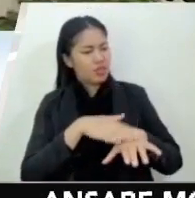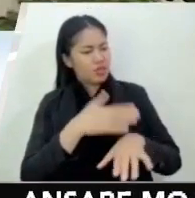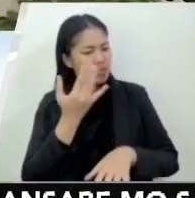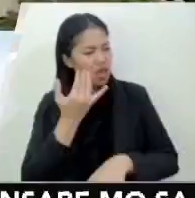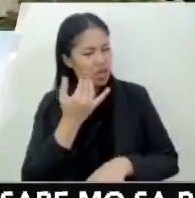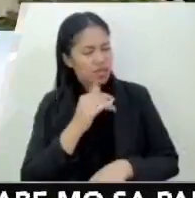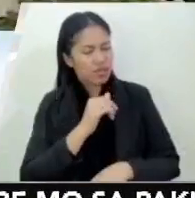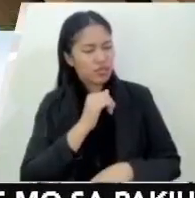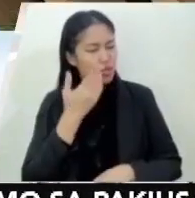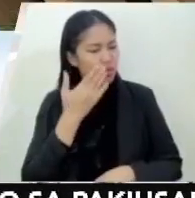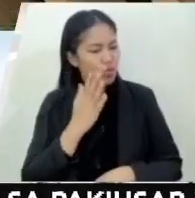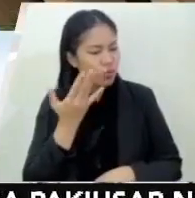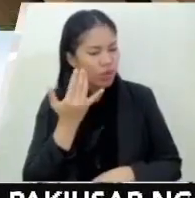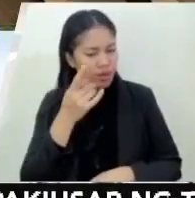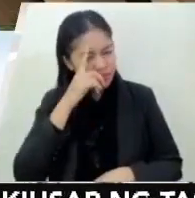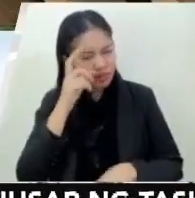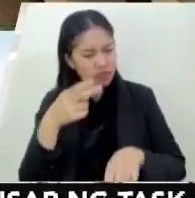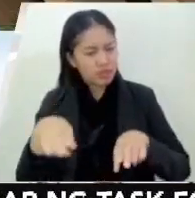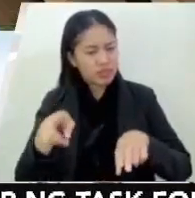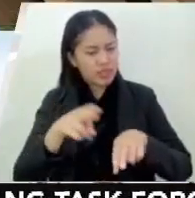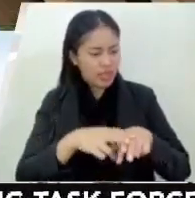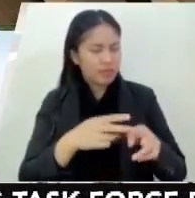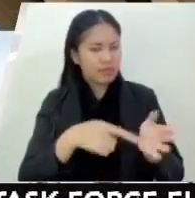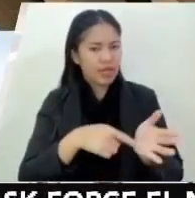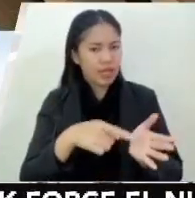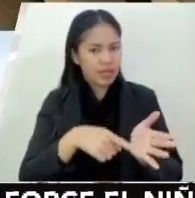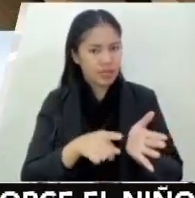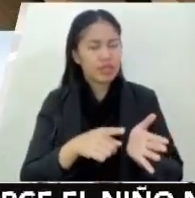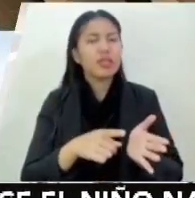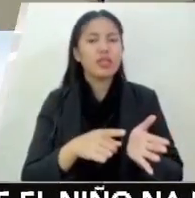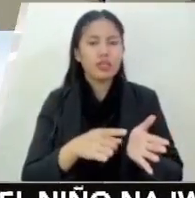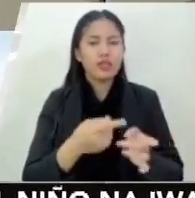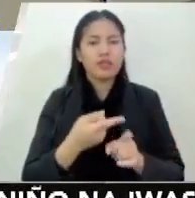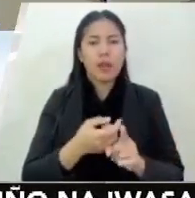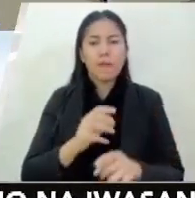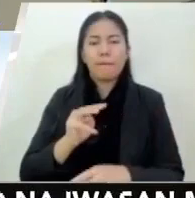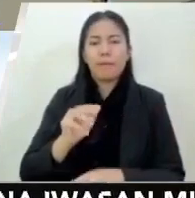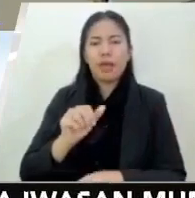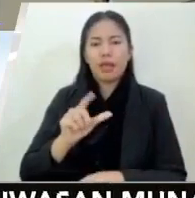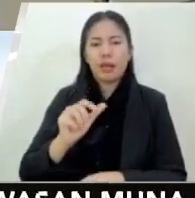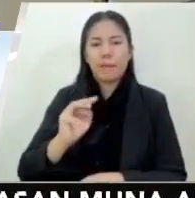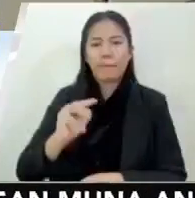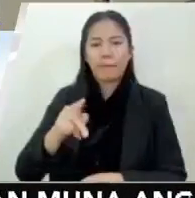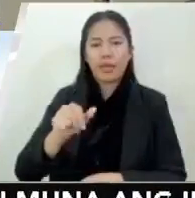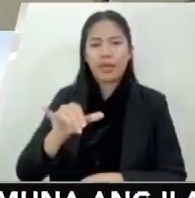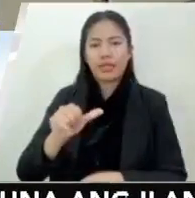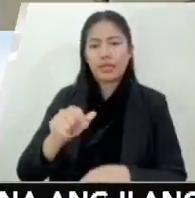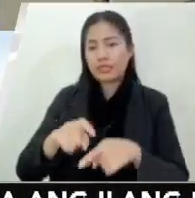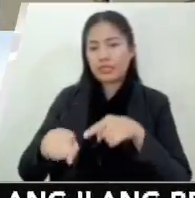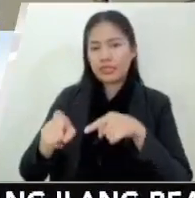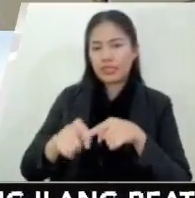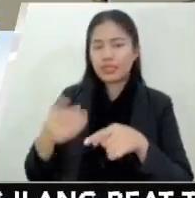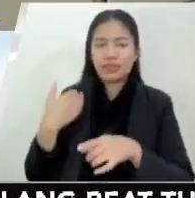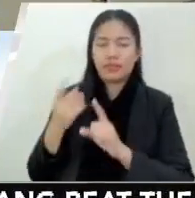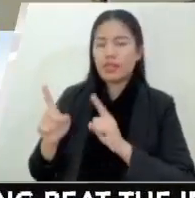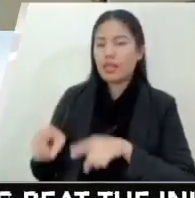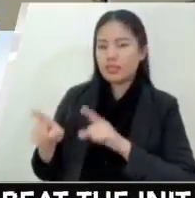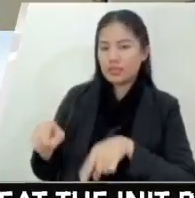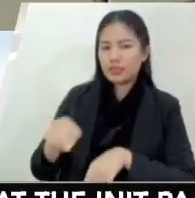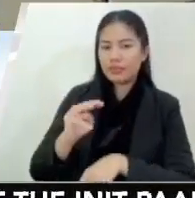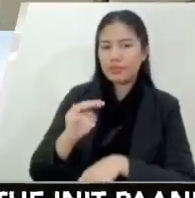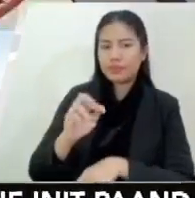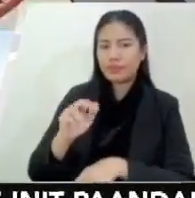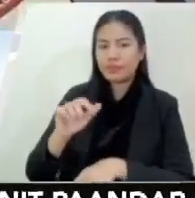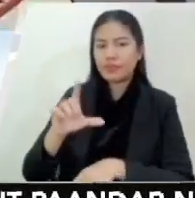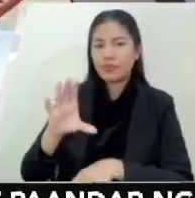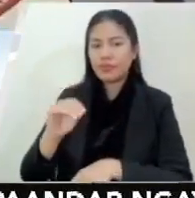benta sa kanila ng gas mula sa Malampaya. Wala pang pahayag kaugnay dyan ang Meralco. Pero noong isang linggo, kinumpirma ng